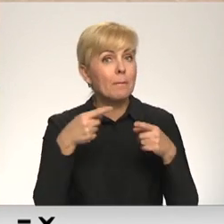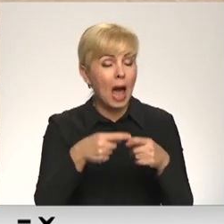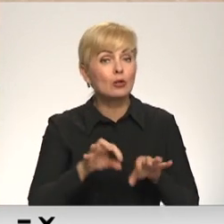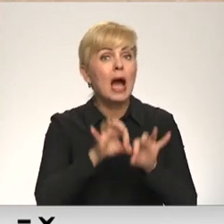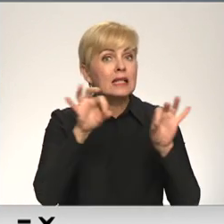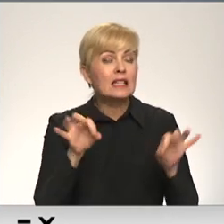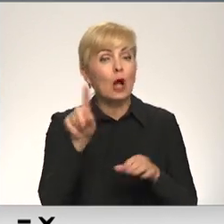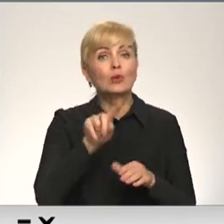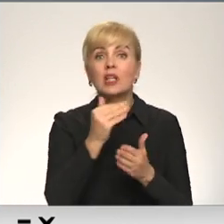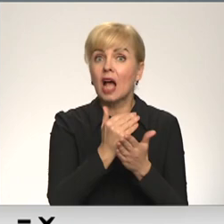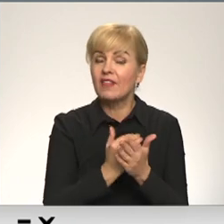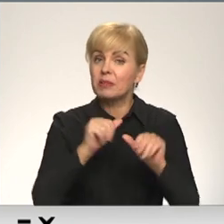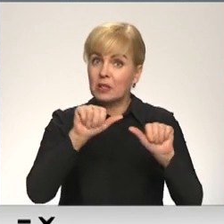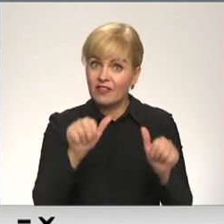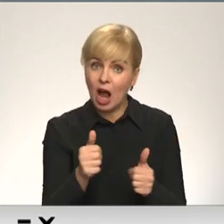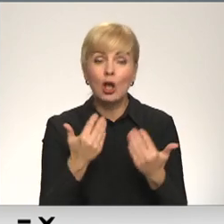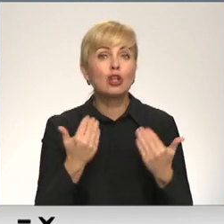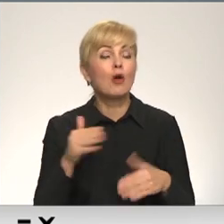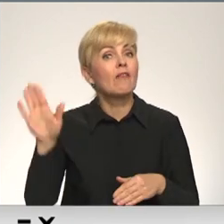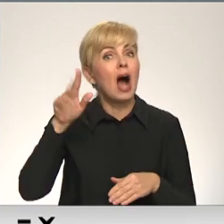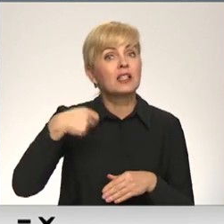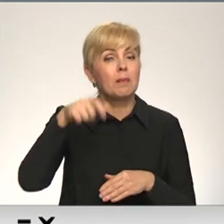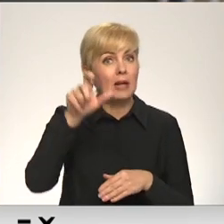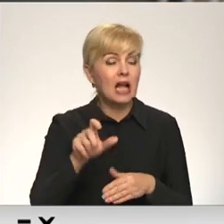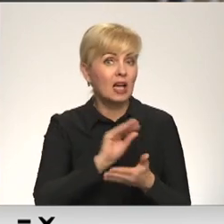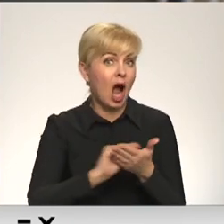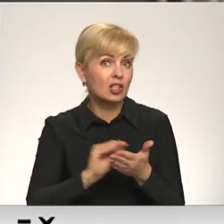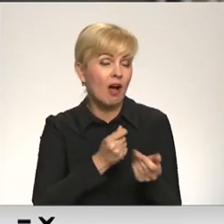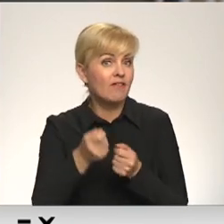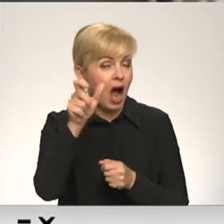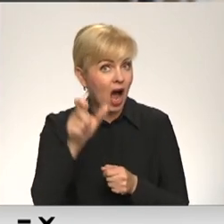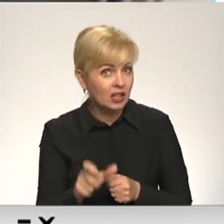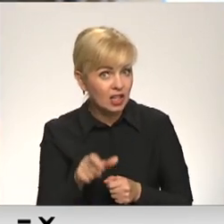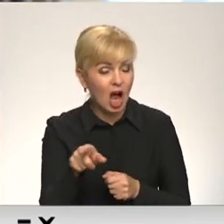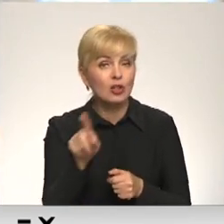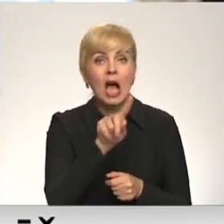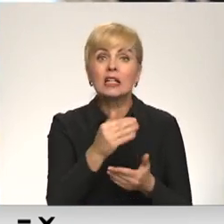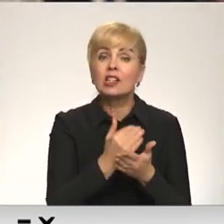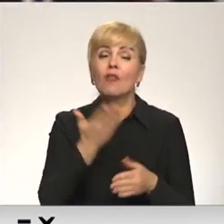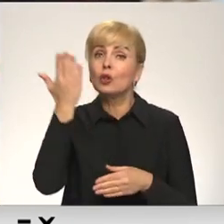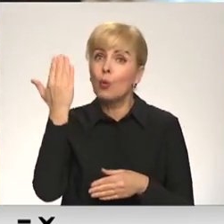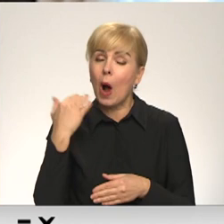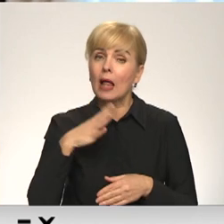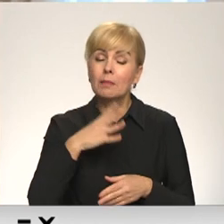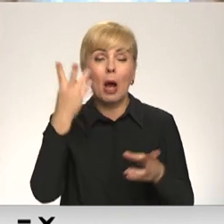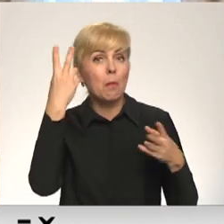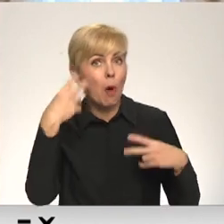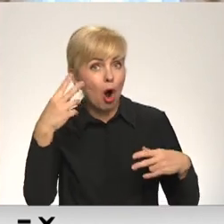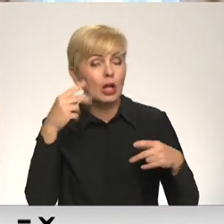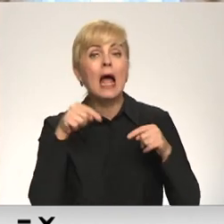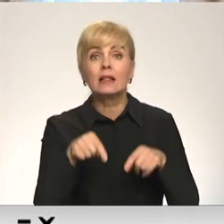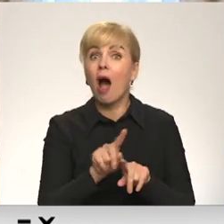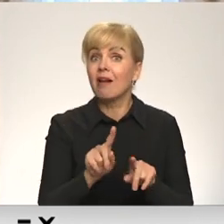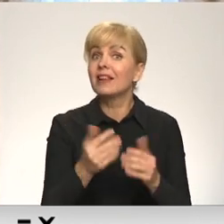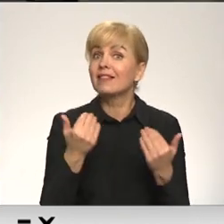sākta Satversmes veidošana. Šodien valsts prezidenta kancelejas vadītājs uzsver, ka Satversme jau tolaik bijusi moderna, un tāda ir